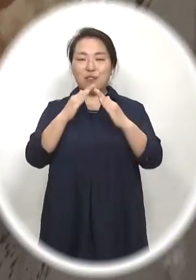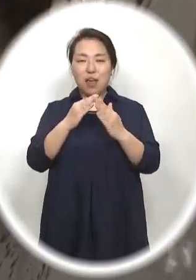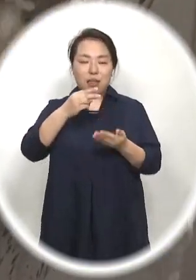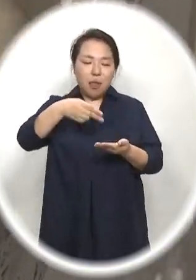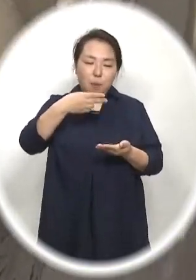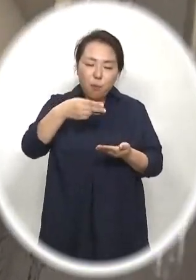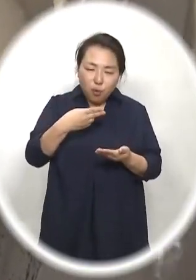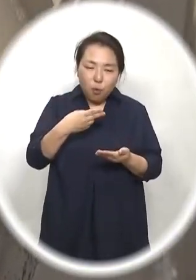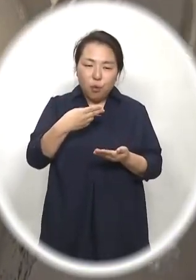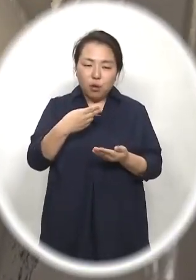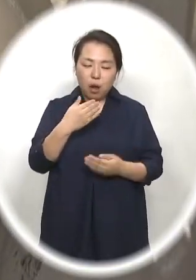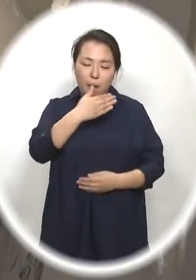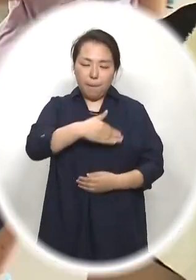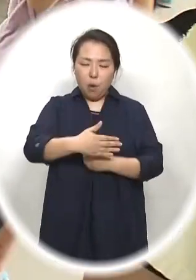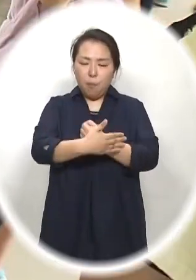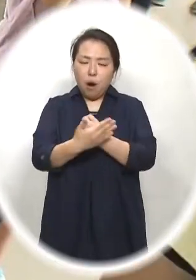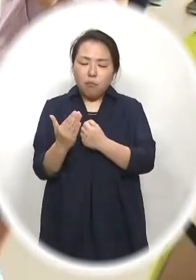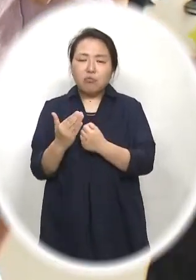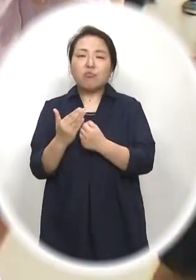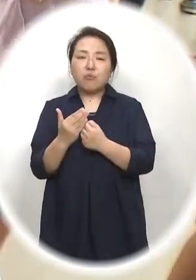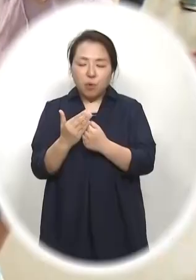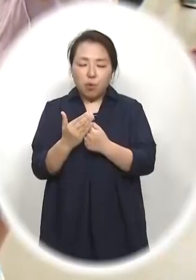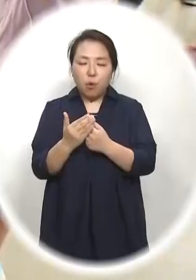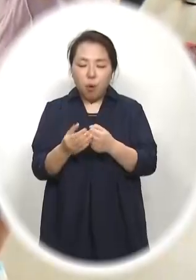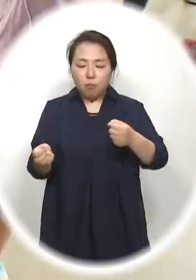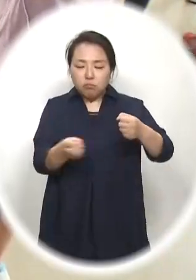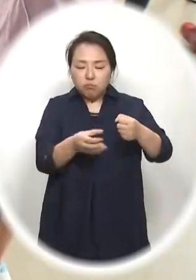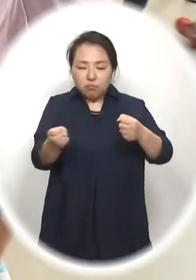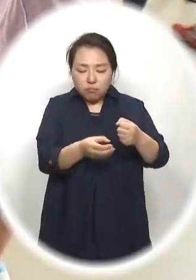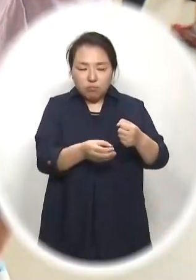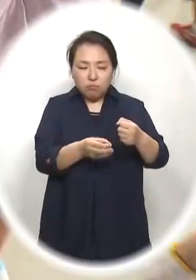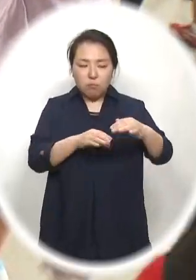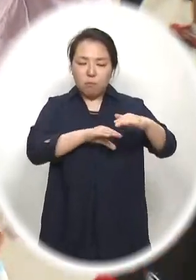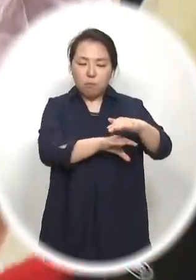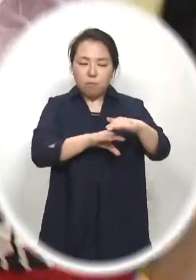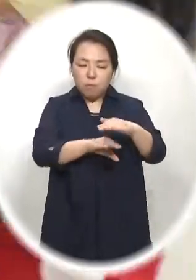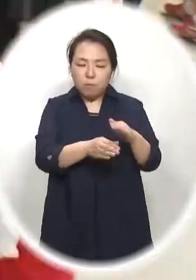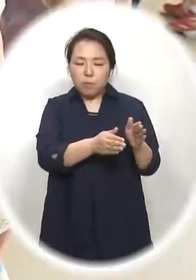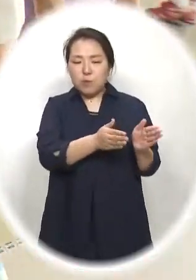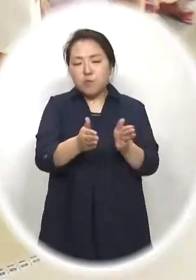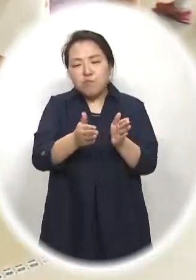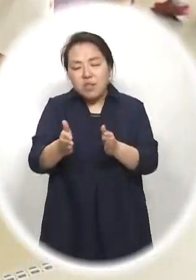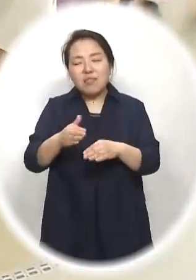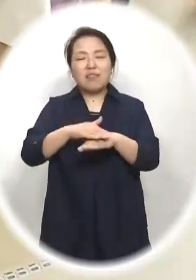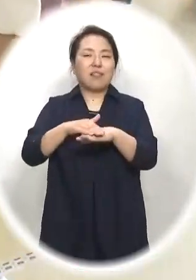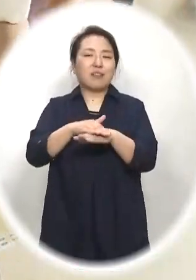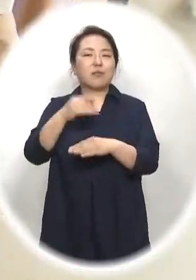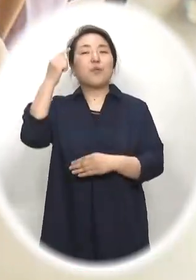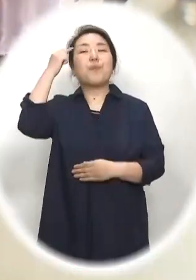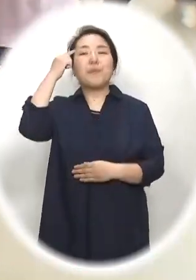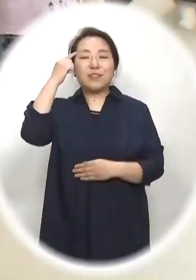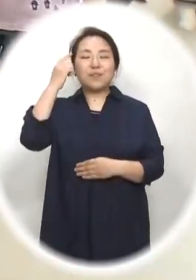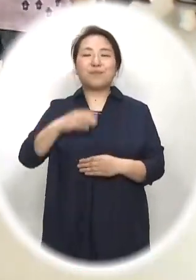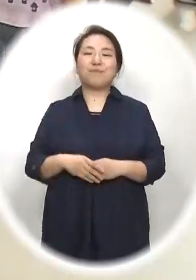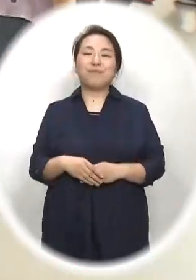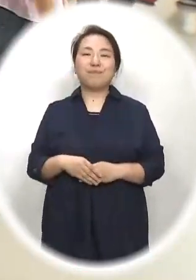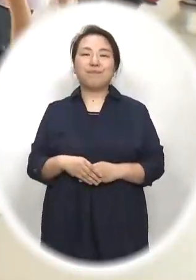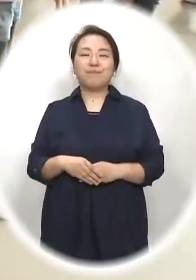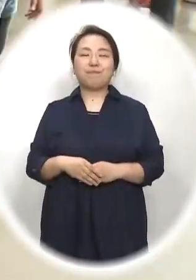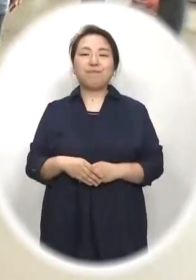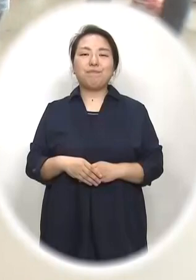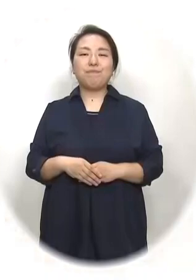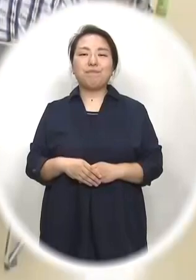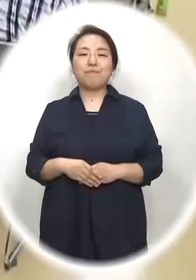食料を準備したりだとか、身を守るものを事前にどっかに置いておくことが大切だと思います。